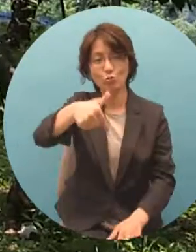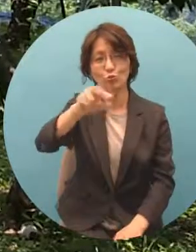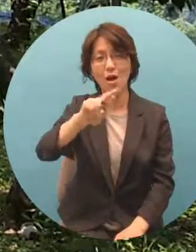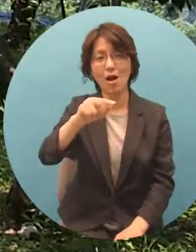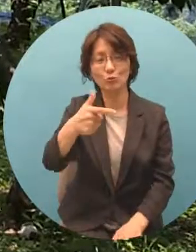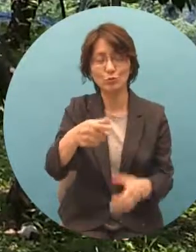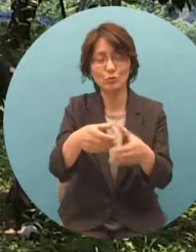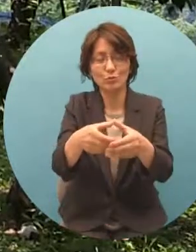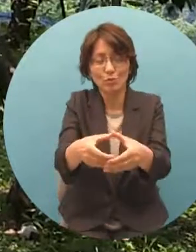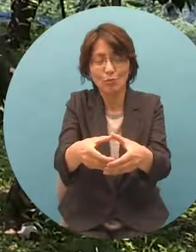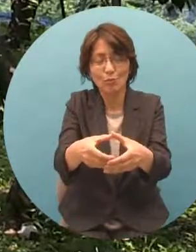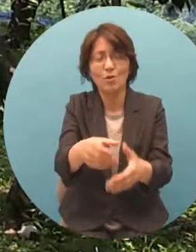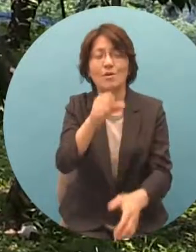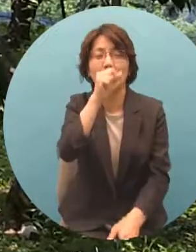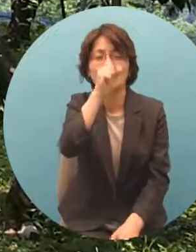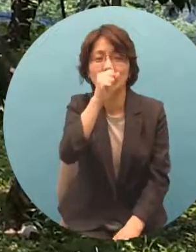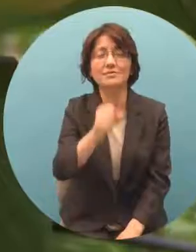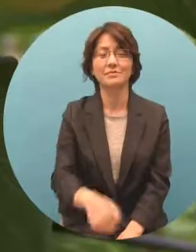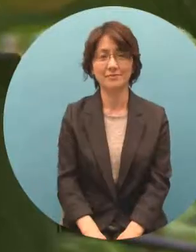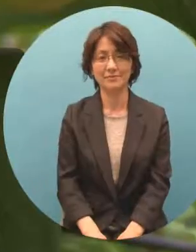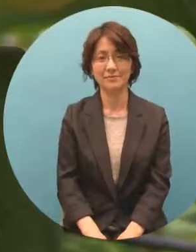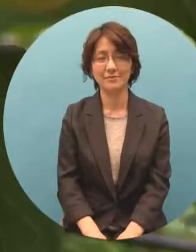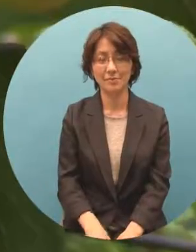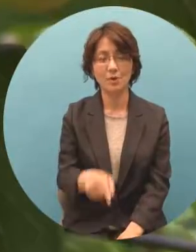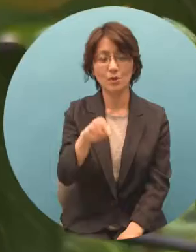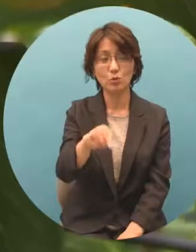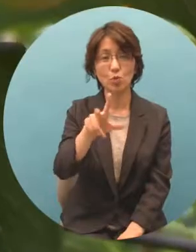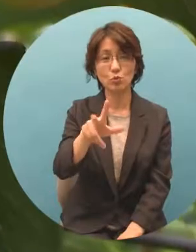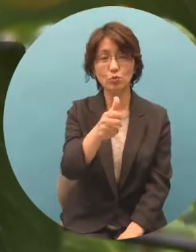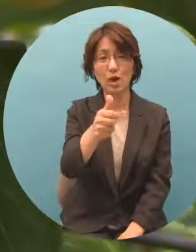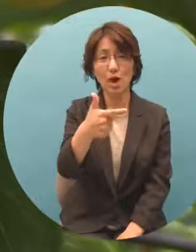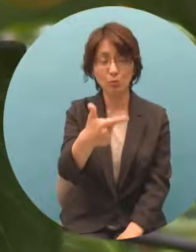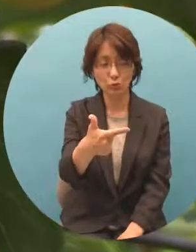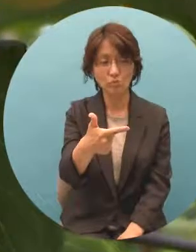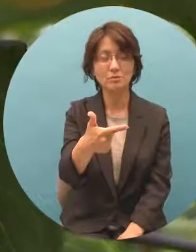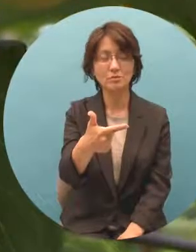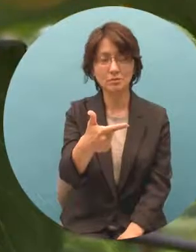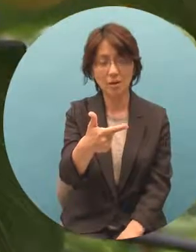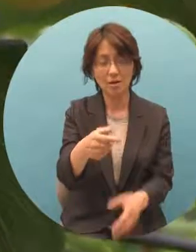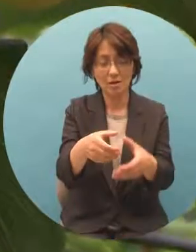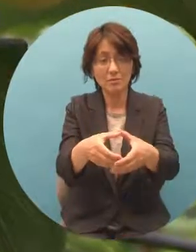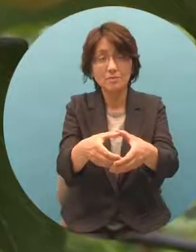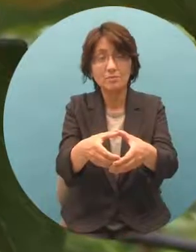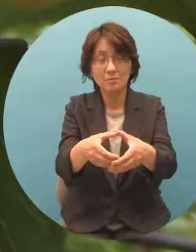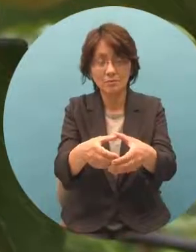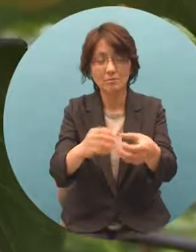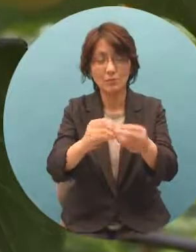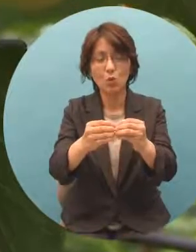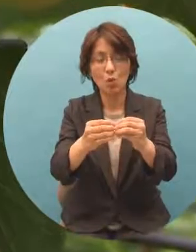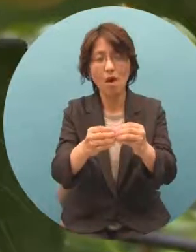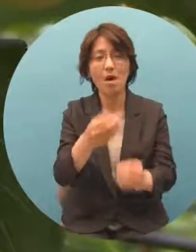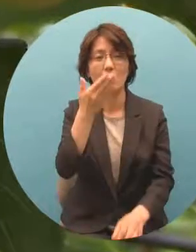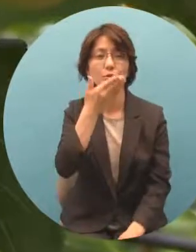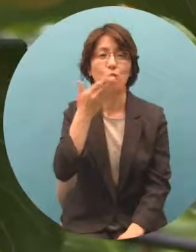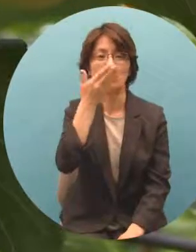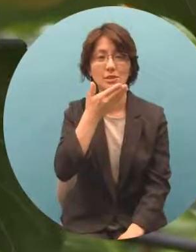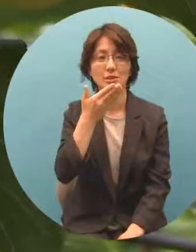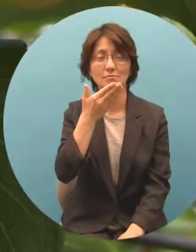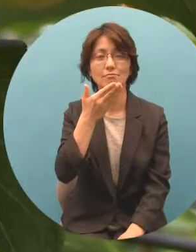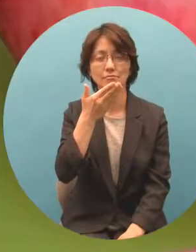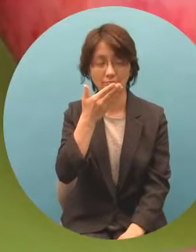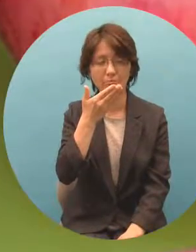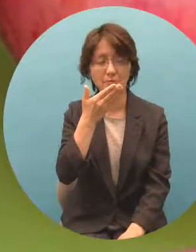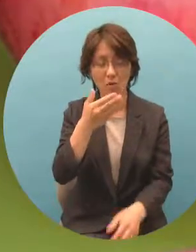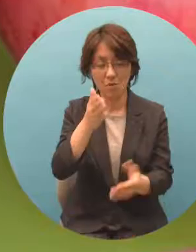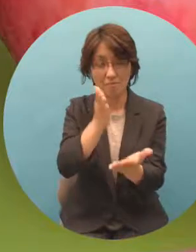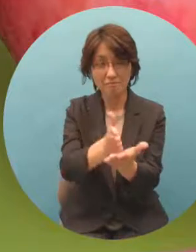ところいい出来であります。そうですね、ソルダムはですね、外見は多少グリーンっぽいんですけども